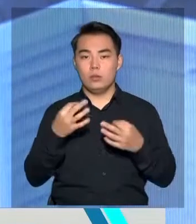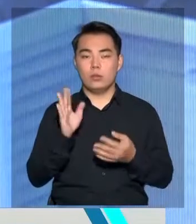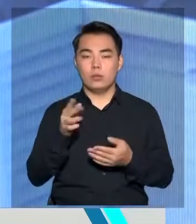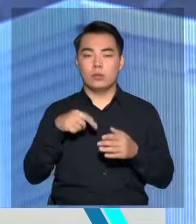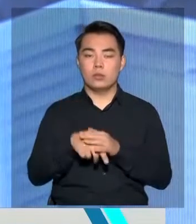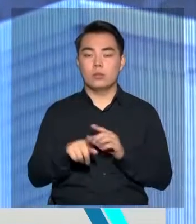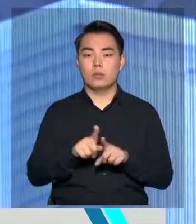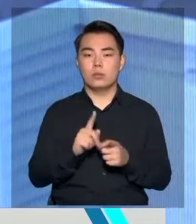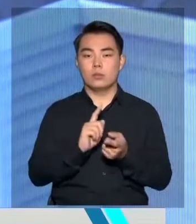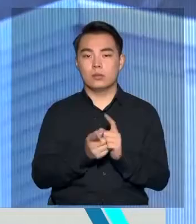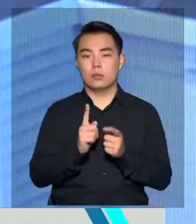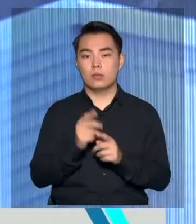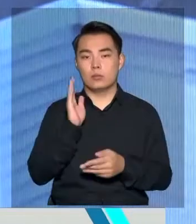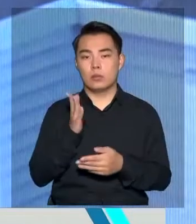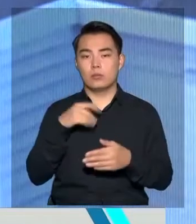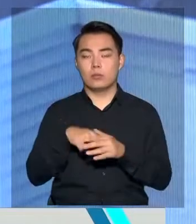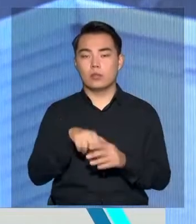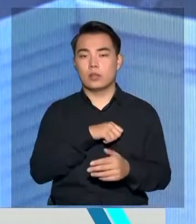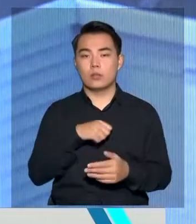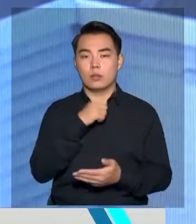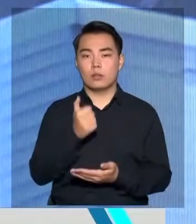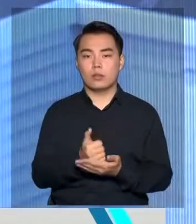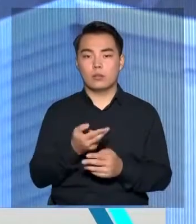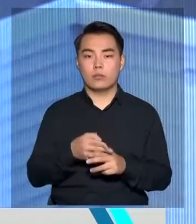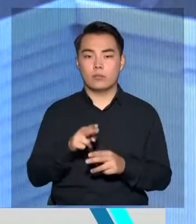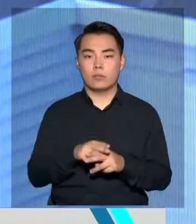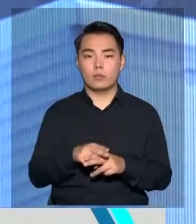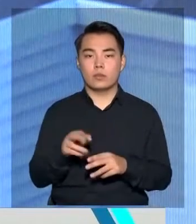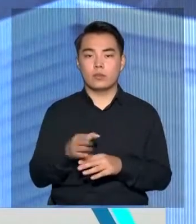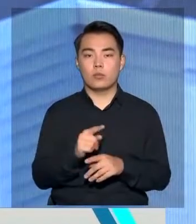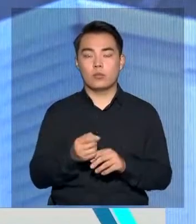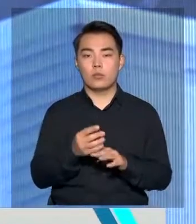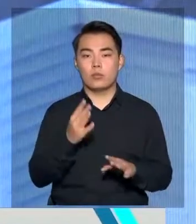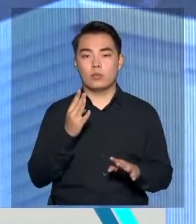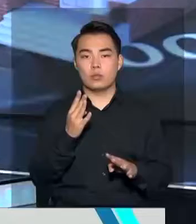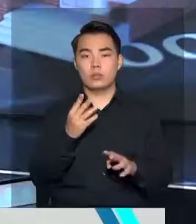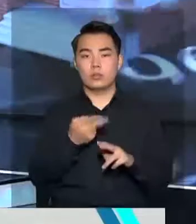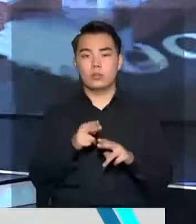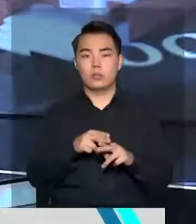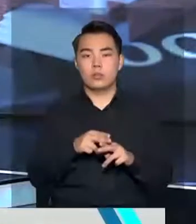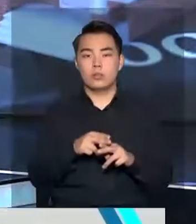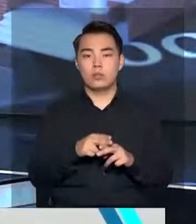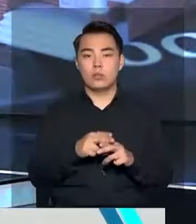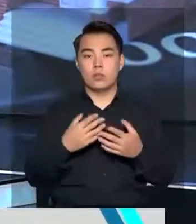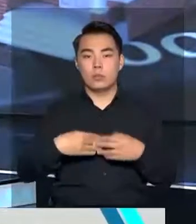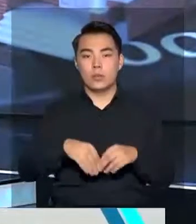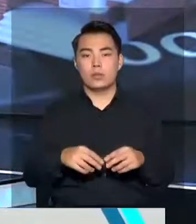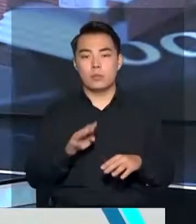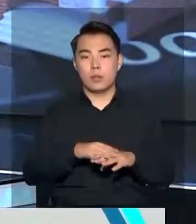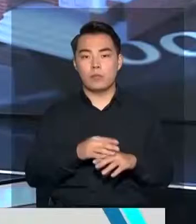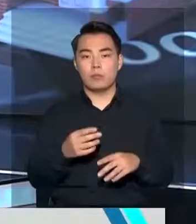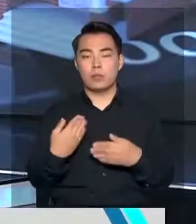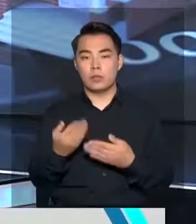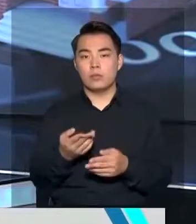бар. Оның ең бастысы қазіргі мынау жергілікті атқарушы органдарындағы кезектілікті отбасы банкына беру. Бұндағы ең басты